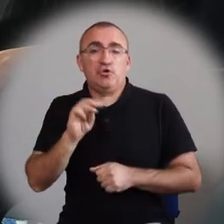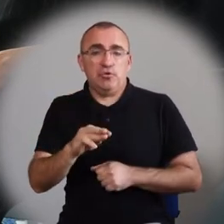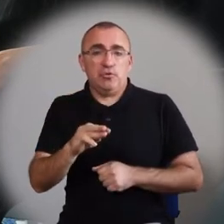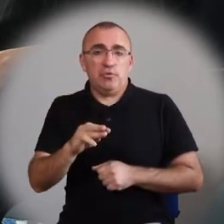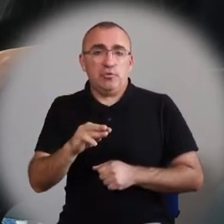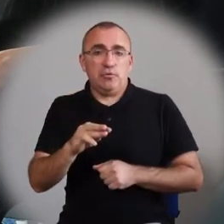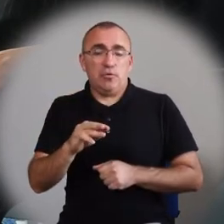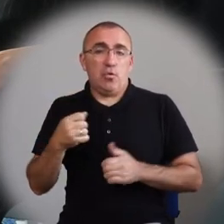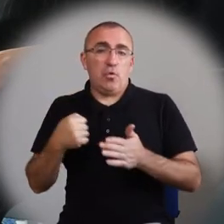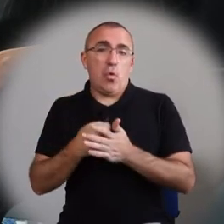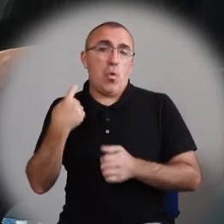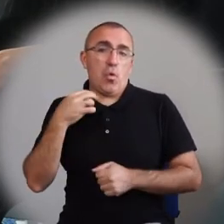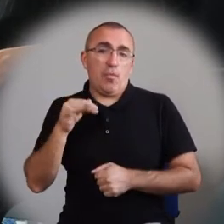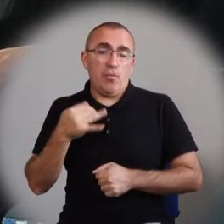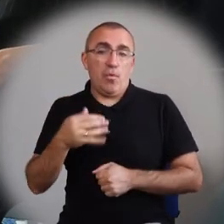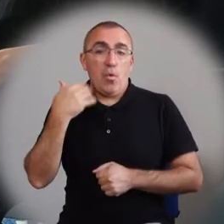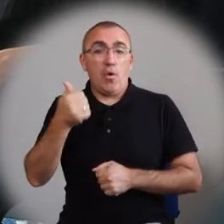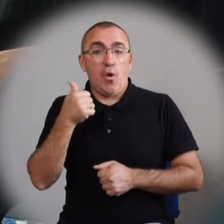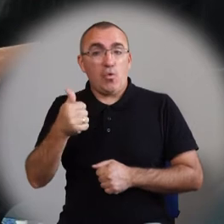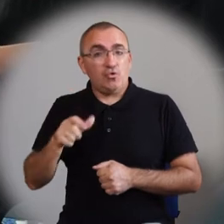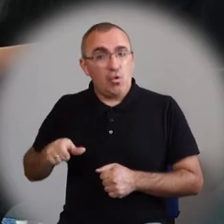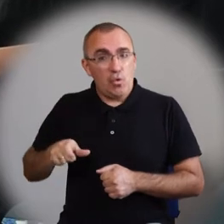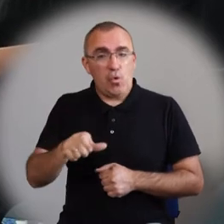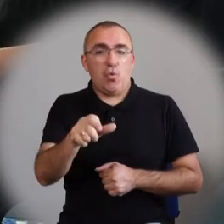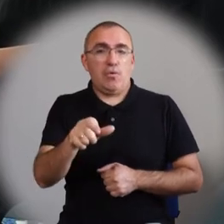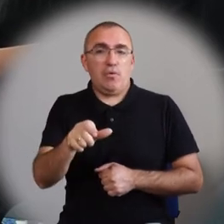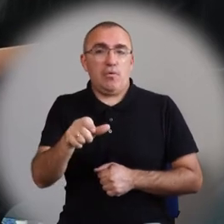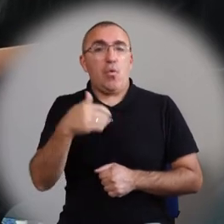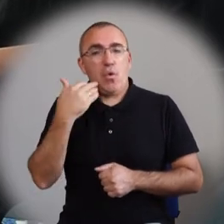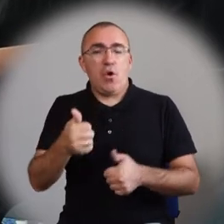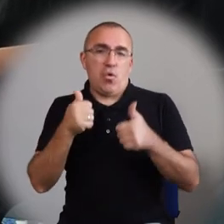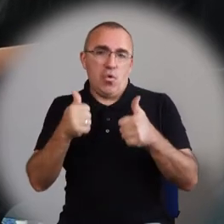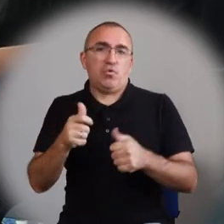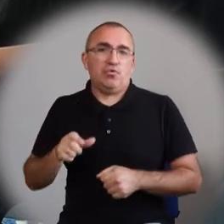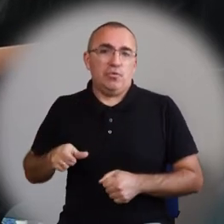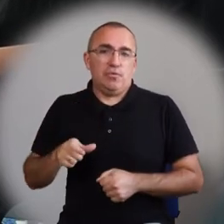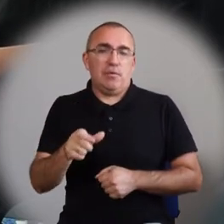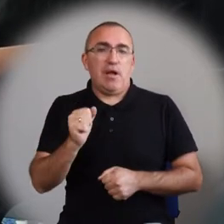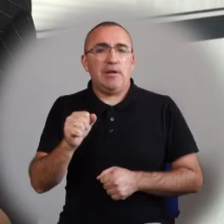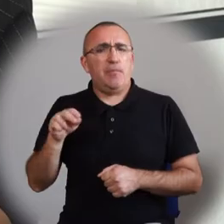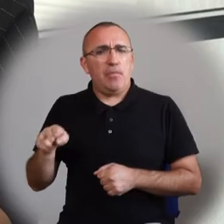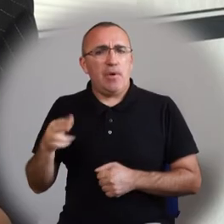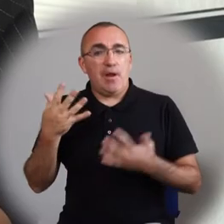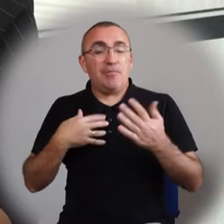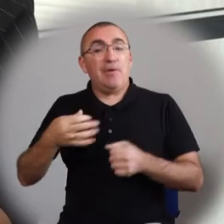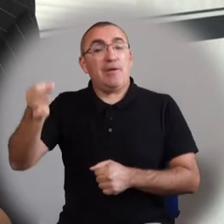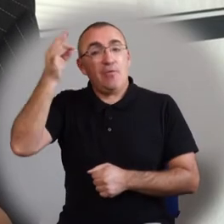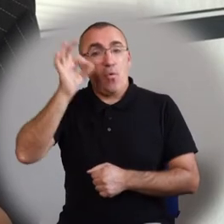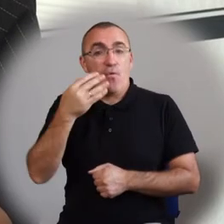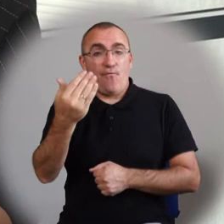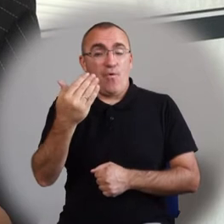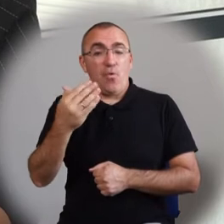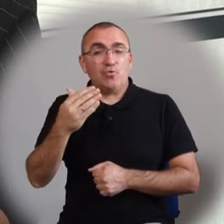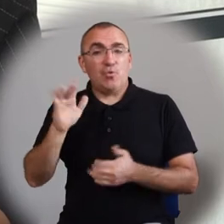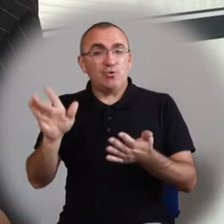з Олександрії до Кропивницького. Тим більше, коли хороші дороги. Так, коли хороші дороги. Сергій Петровичу, якщо ми вже згадали про